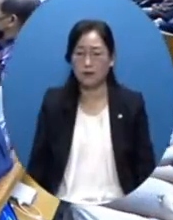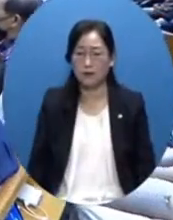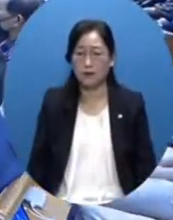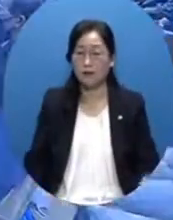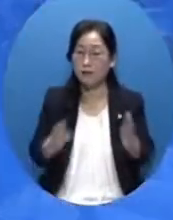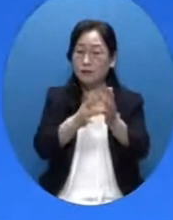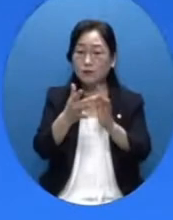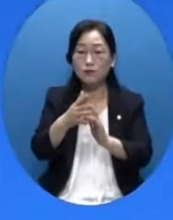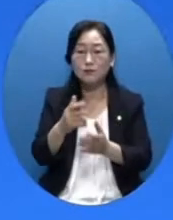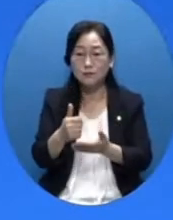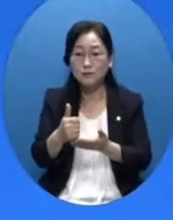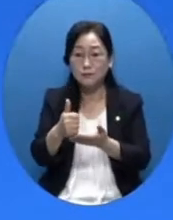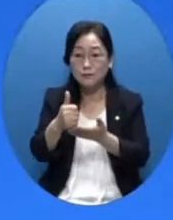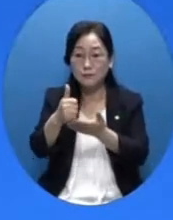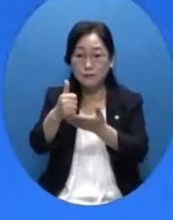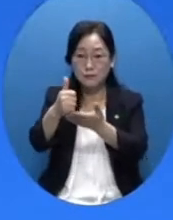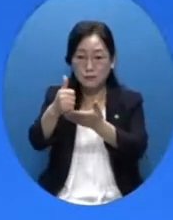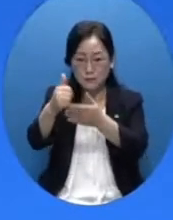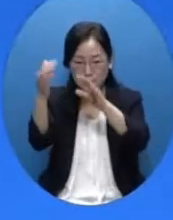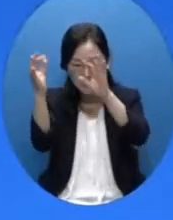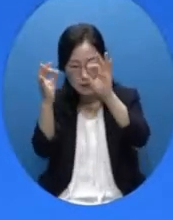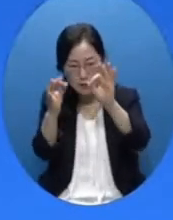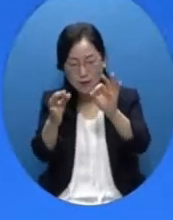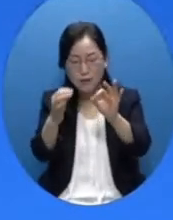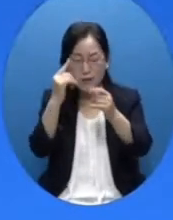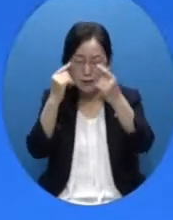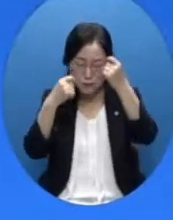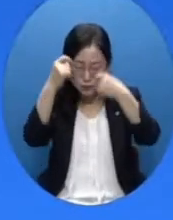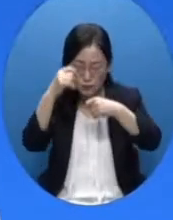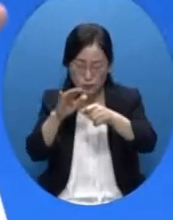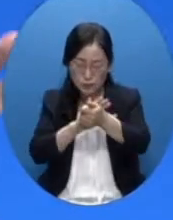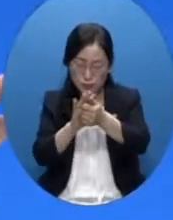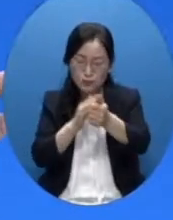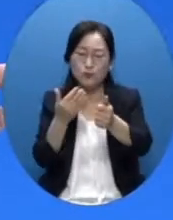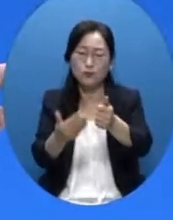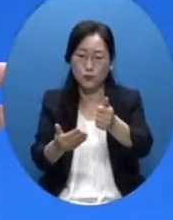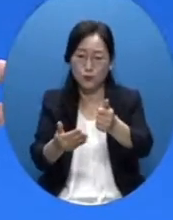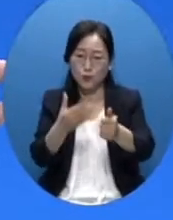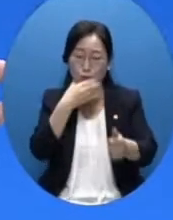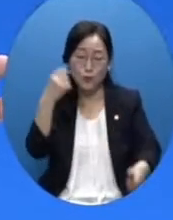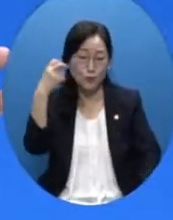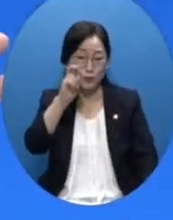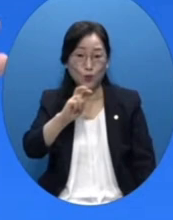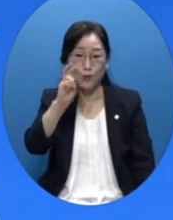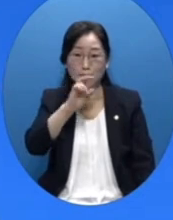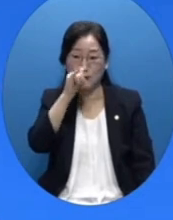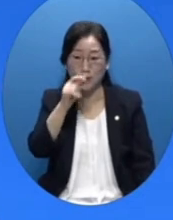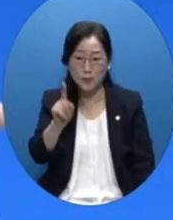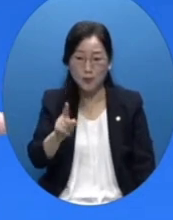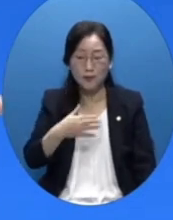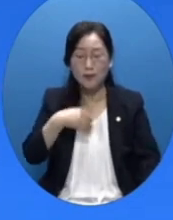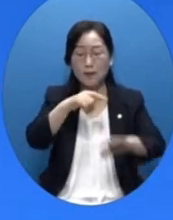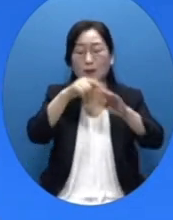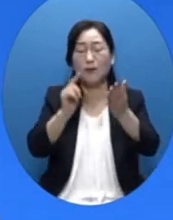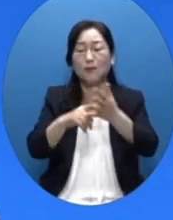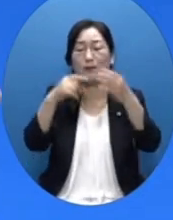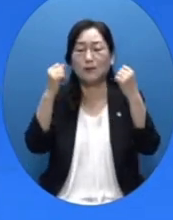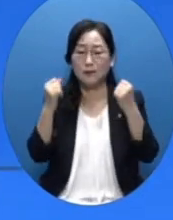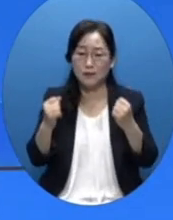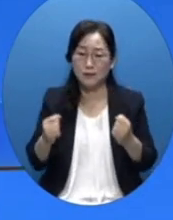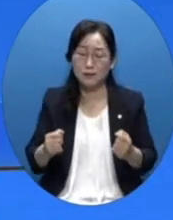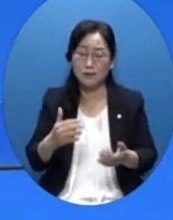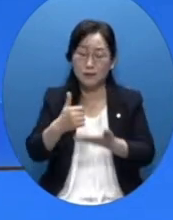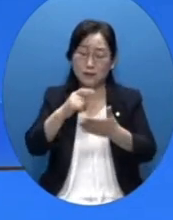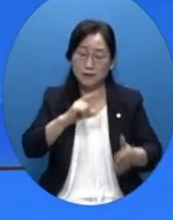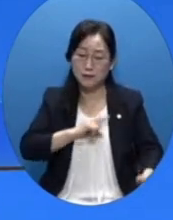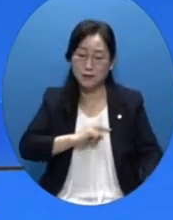예수님께서 우리의 눈물을 닦아 줍니다 보험 생각 그런 가서 했지 않습니까 내맘에 계신 그 이름